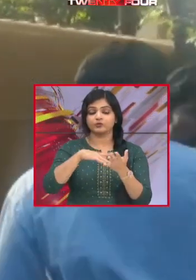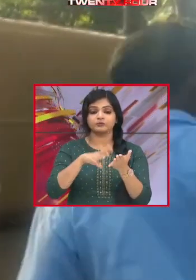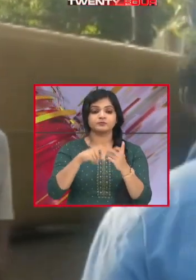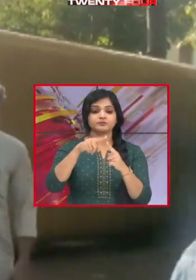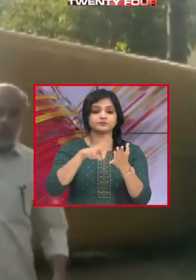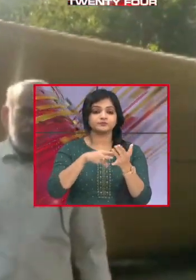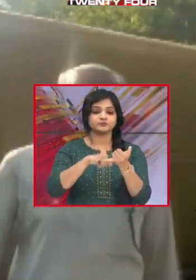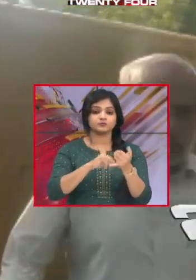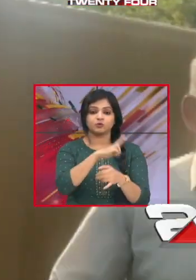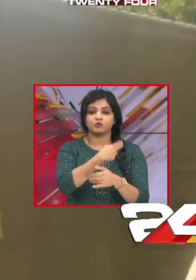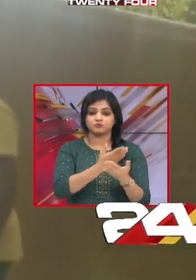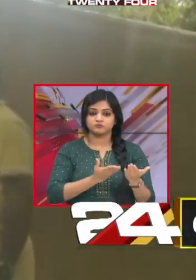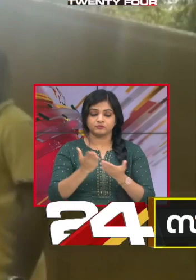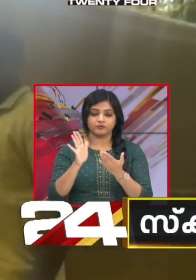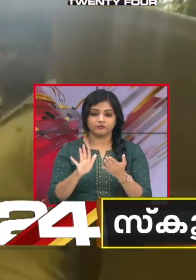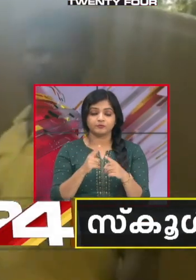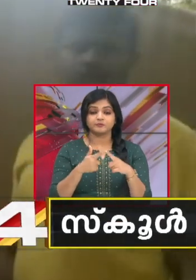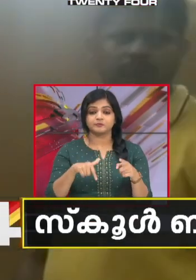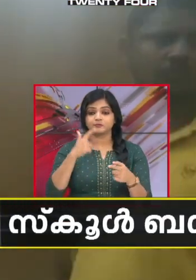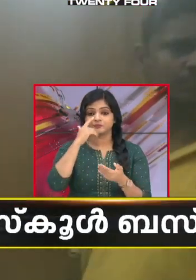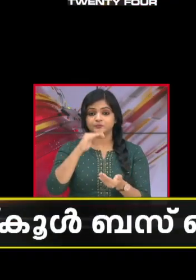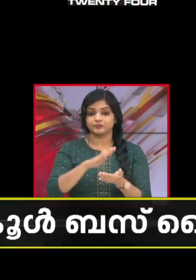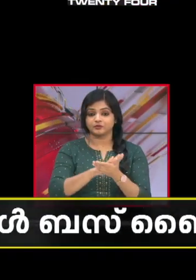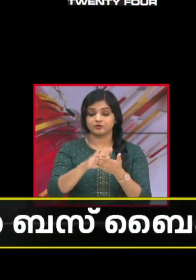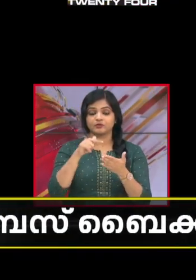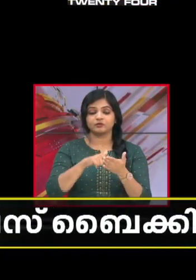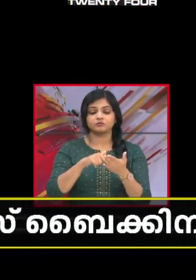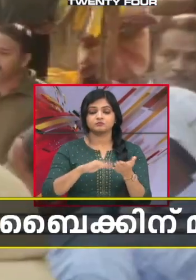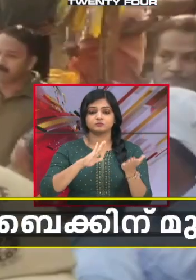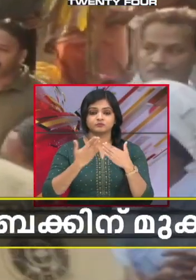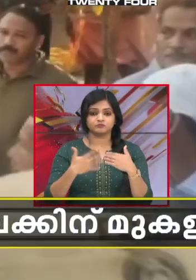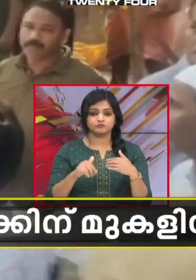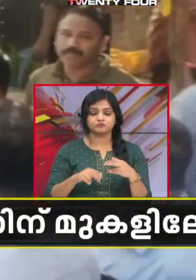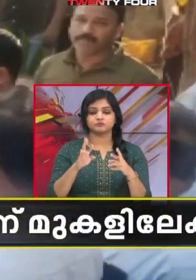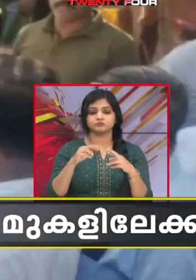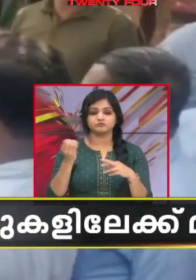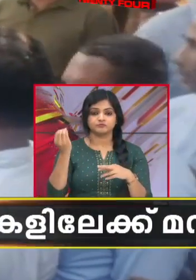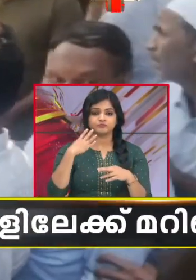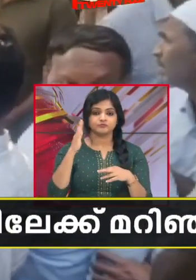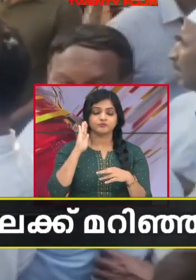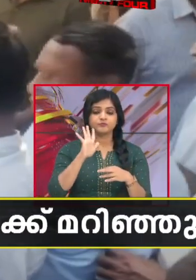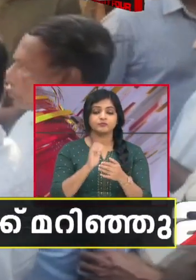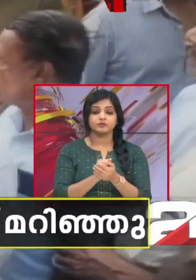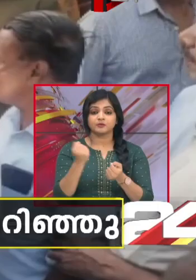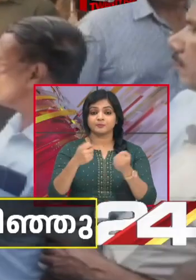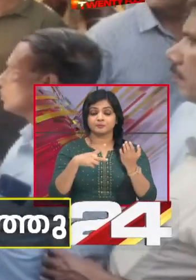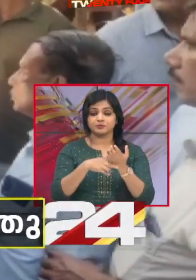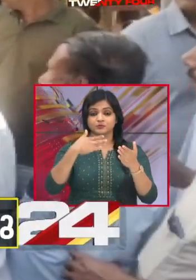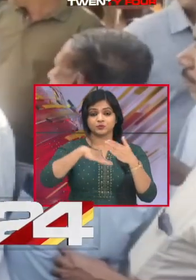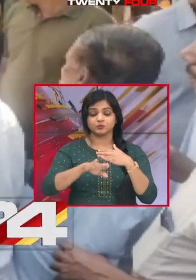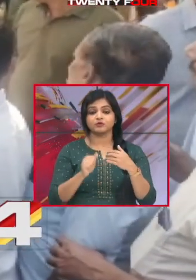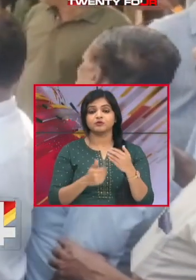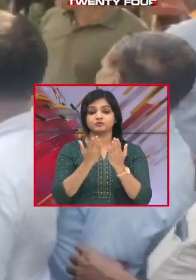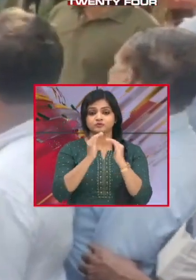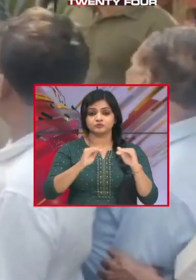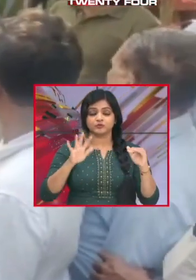ആശുപത്രിയിലായിരുന്നു പ്രവേശിപ്പിച്ചിട്ടുണ്ടായിരുന്നത് എന്നാൽ ഹയ ഫാത്തിമ ഇപ്പോൾ മരിച്ചു എന്ന വാർത്തയാണ് പുറത്തുവരുന്നത് ഈ ബസ്സിലുണ്ടായിരുന്ന സ്കൂൾ വിദ്യാർത്ഥികളുടെ